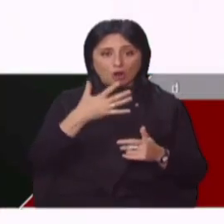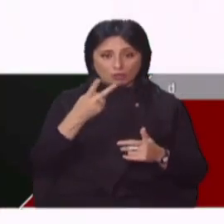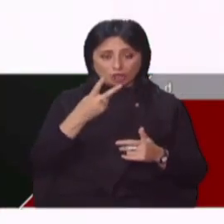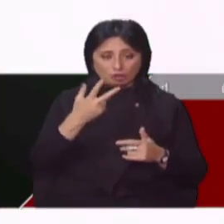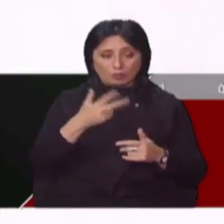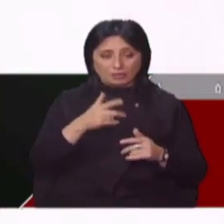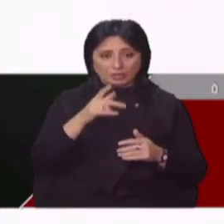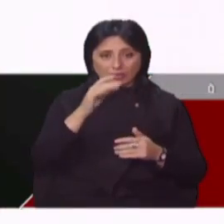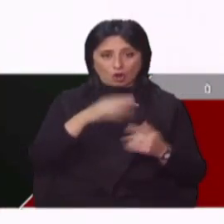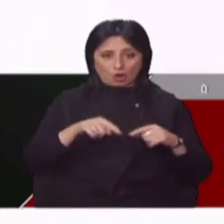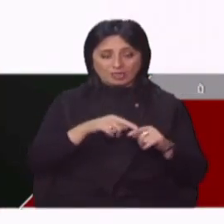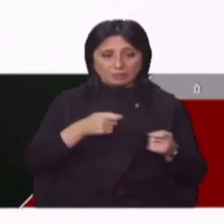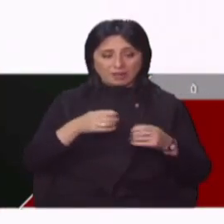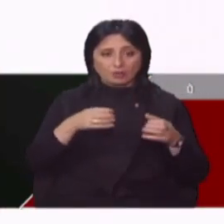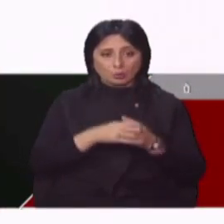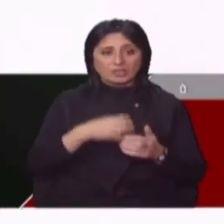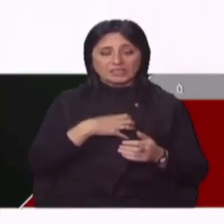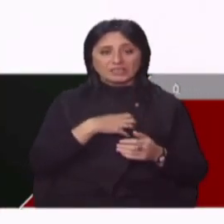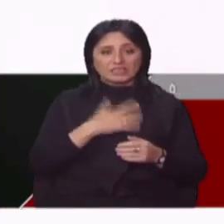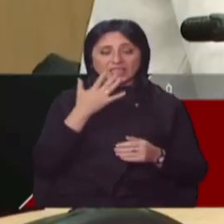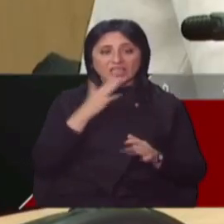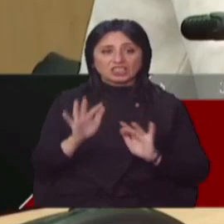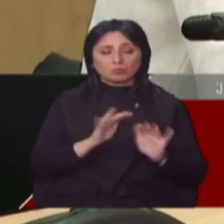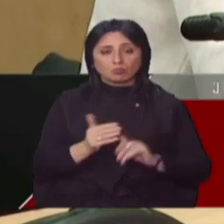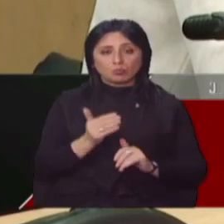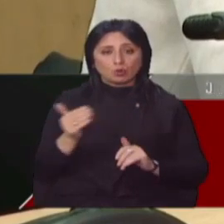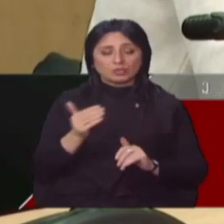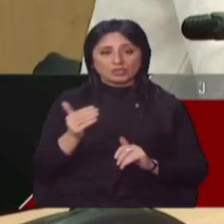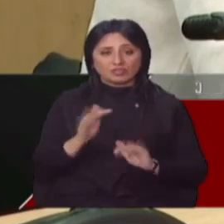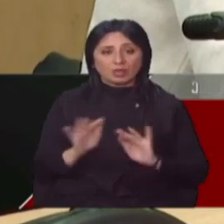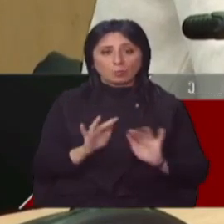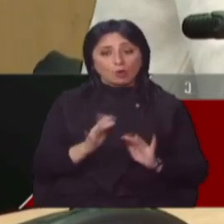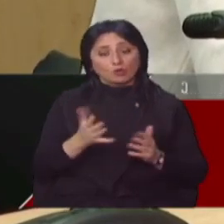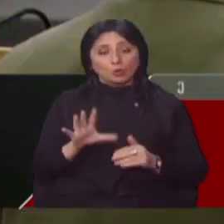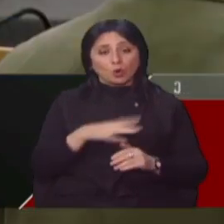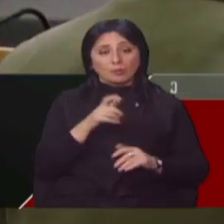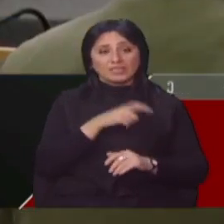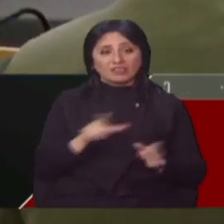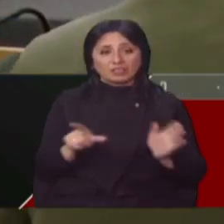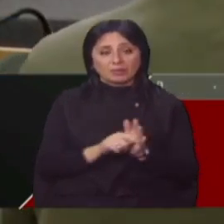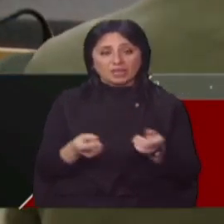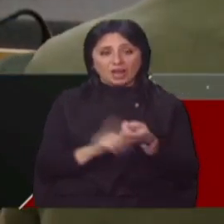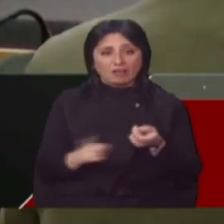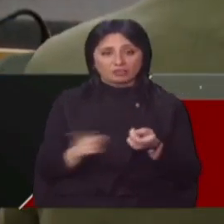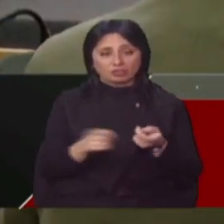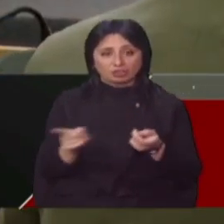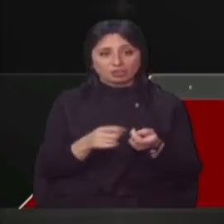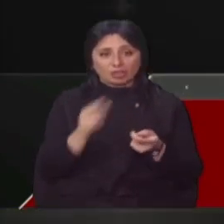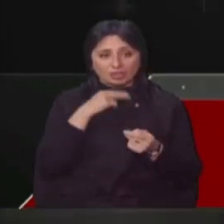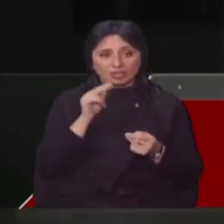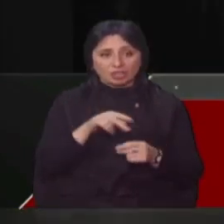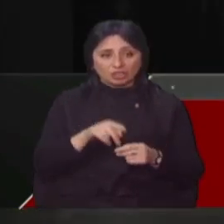53 ორგანიზაციას მართველი გუნდი ძირითადად ნაციონალური მოძრაობის მოქმედ თუ ყოფილ წევრებთან კავშირში